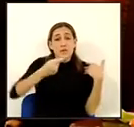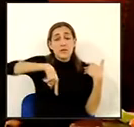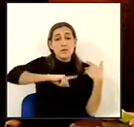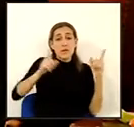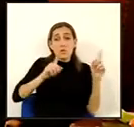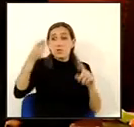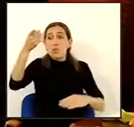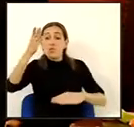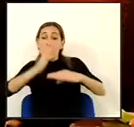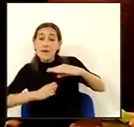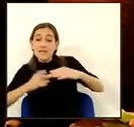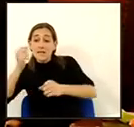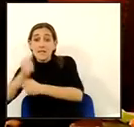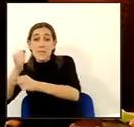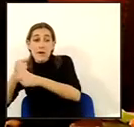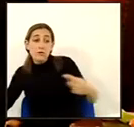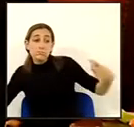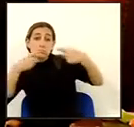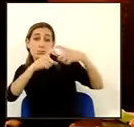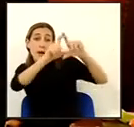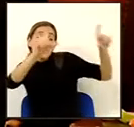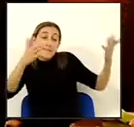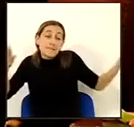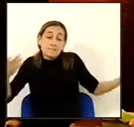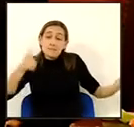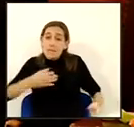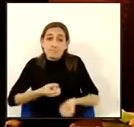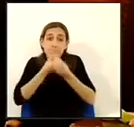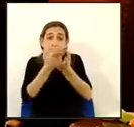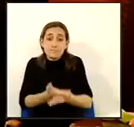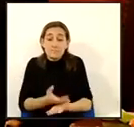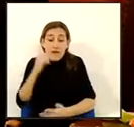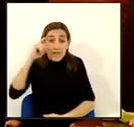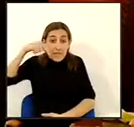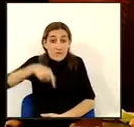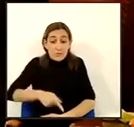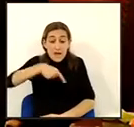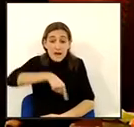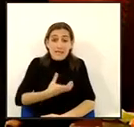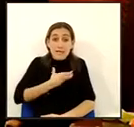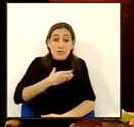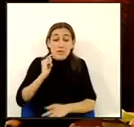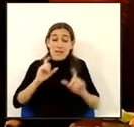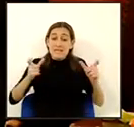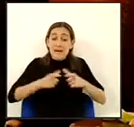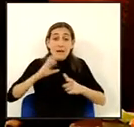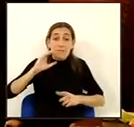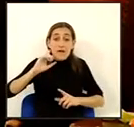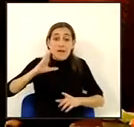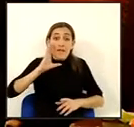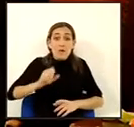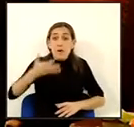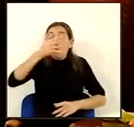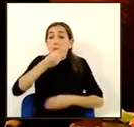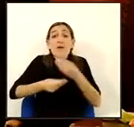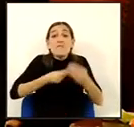està enfrontada amb l'empresa. Ja ha quedat de manifest a dia d'avui que aquest Ajuntament i el mateix equip de govern no pot poder fer quelcom per tal de solucionar